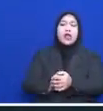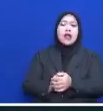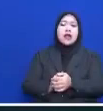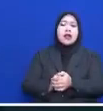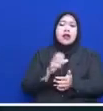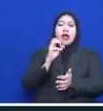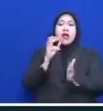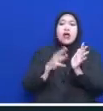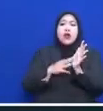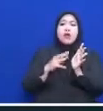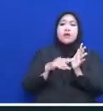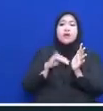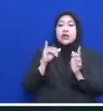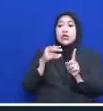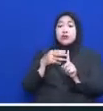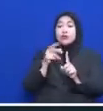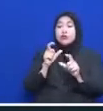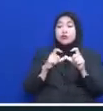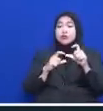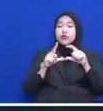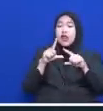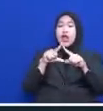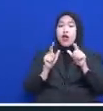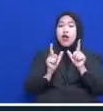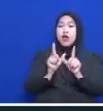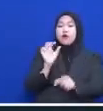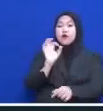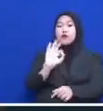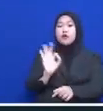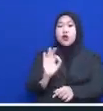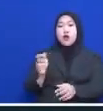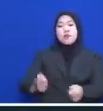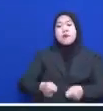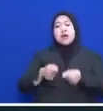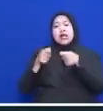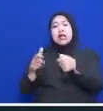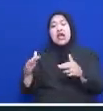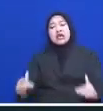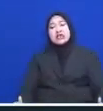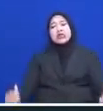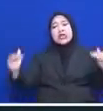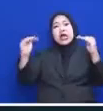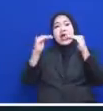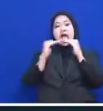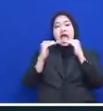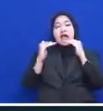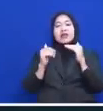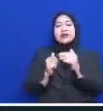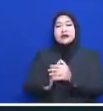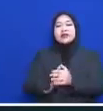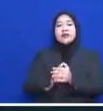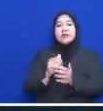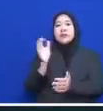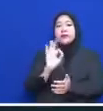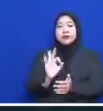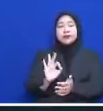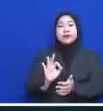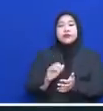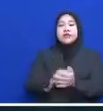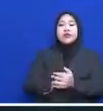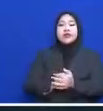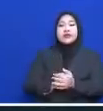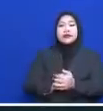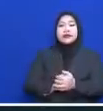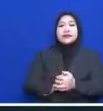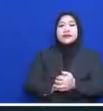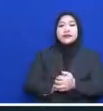belum tentu memberi kesamaan, tetapi memberikan keadaan tarung bebas, siapa yang kalah dan menang negara enggak urus, yang penting negara memberi ruang